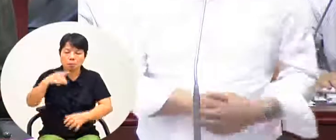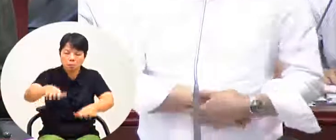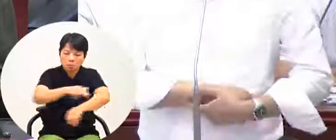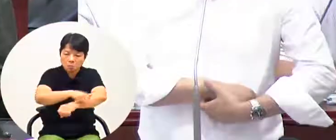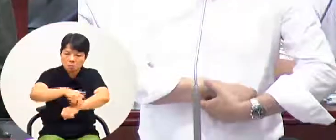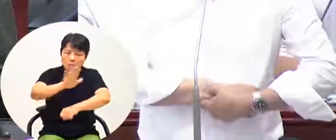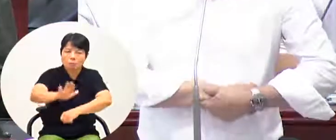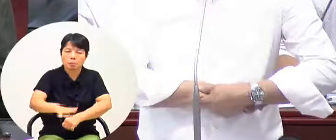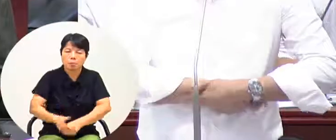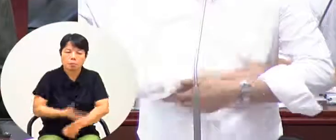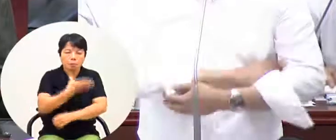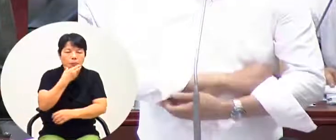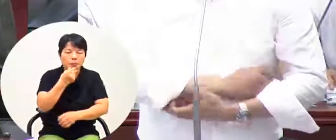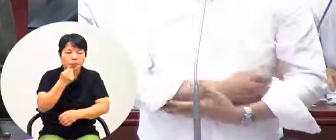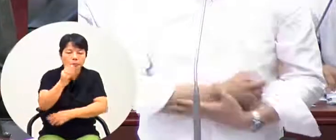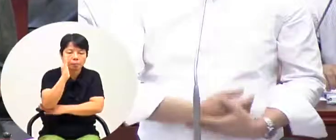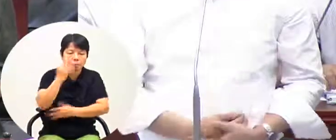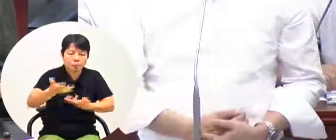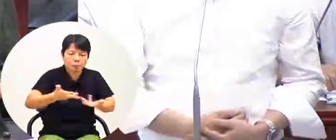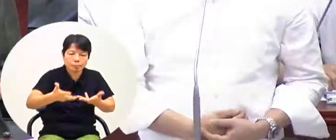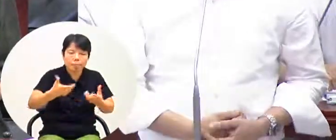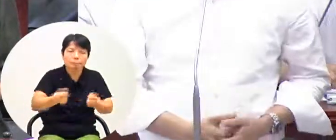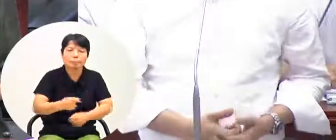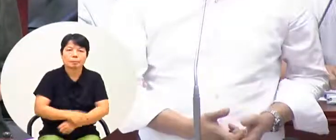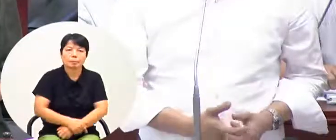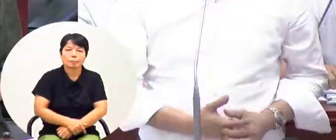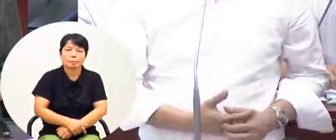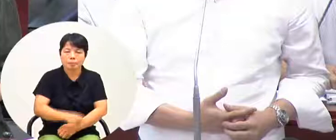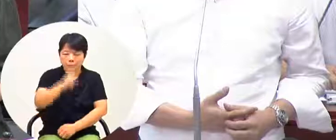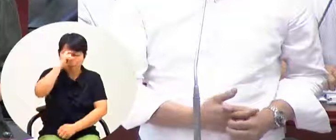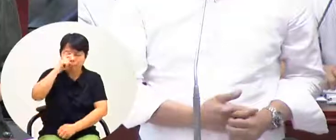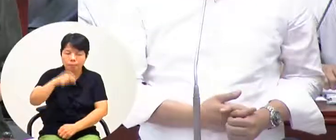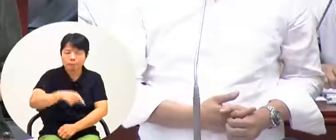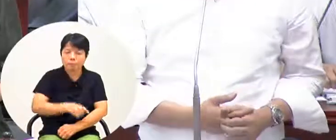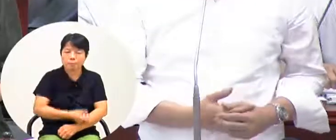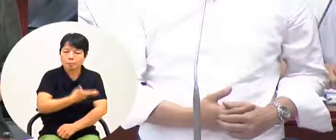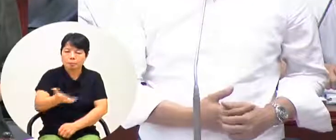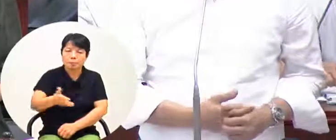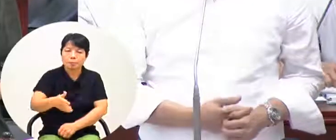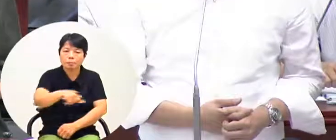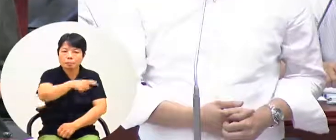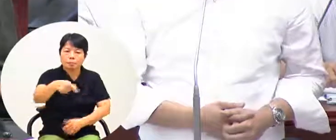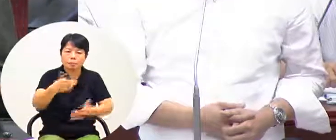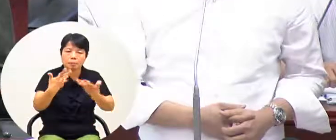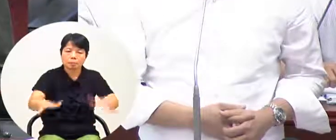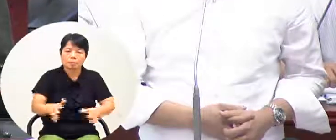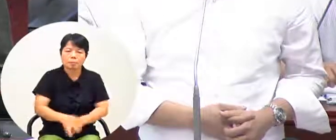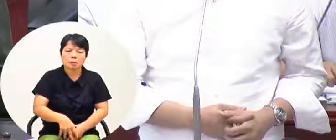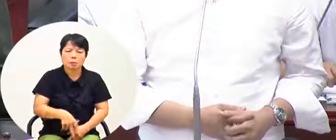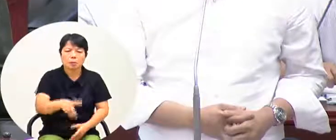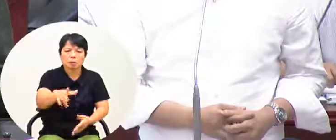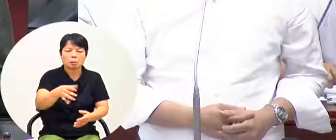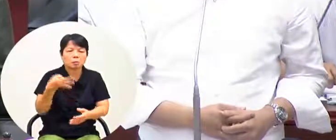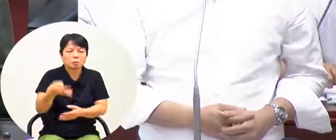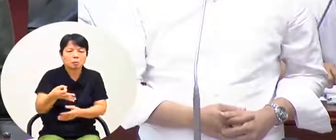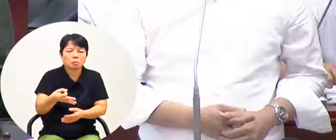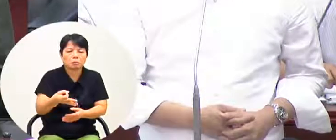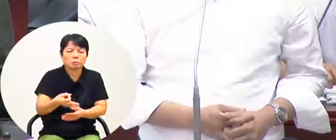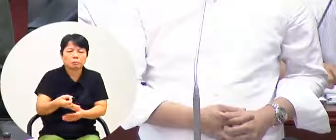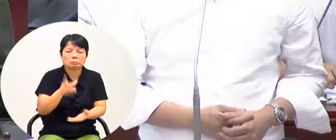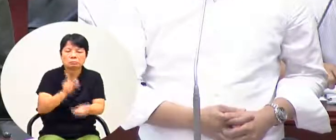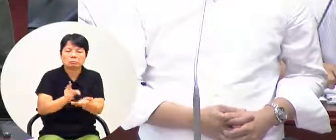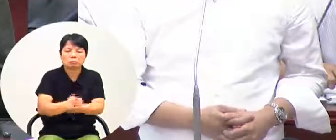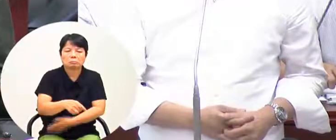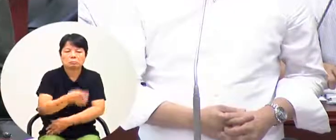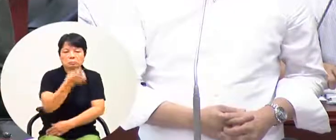我们会来做。 是 是 对， 谢谢， 我希望你们尽量的让更，因为有很多人真的是租不到，没有钱租房子啦。哦，那他也不见得愿意去租私人的房